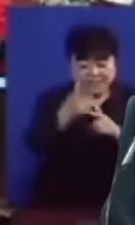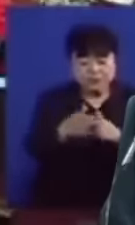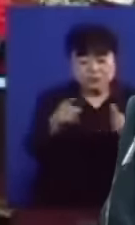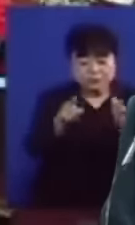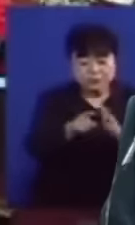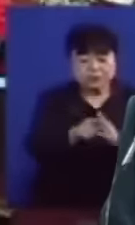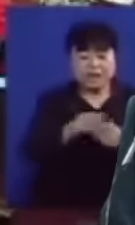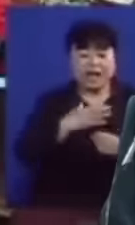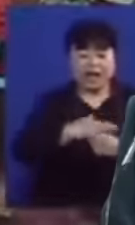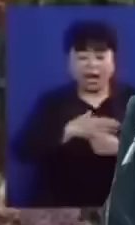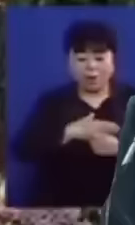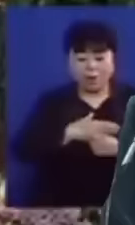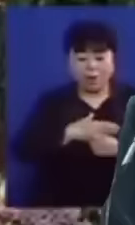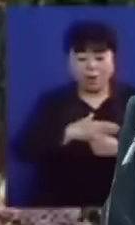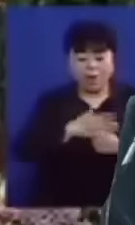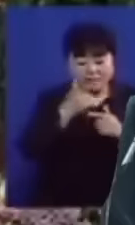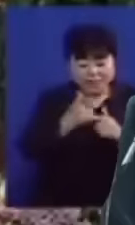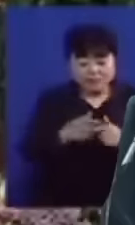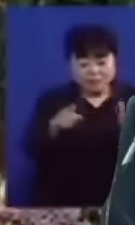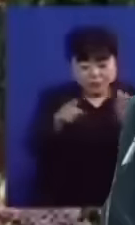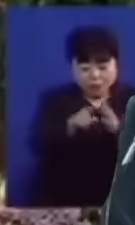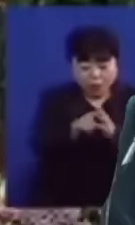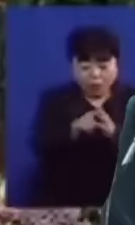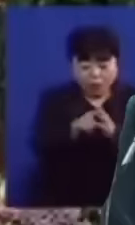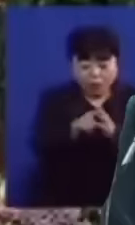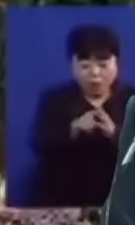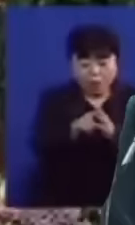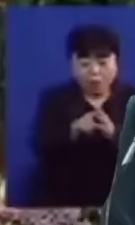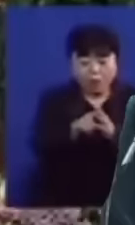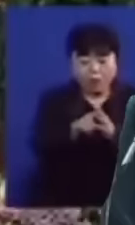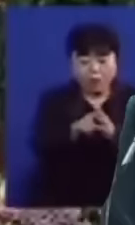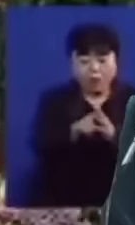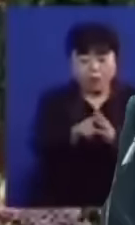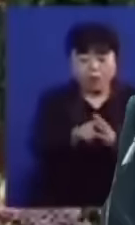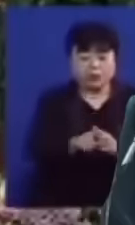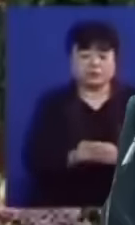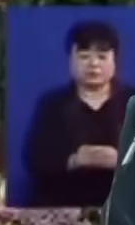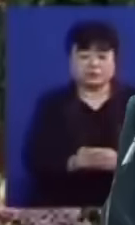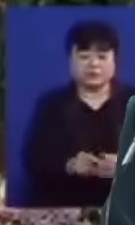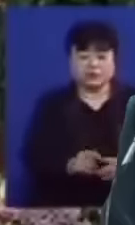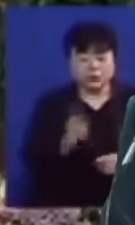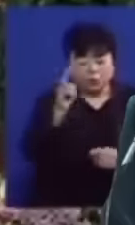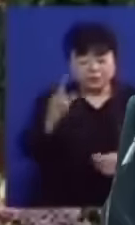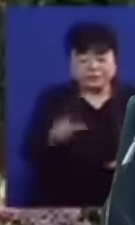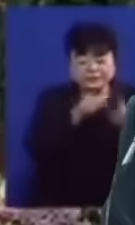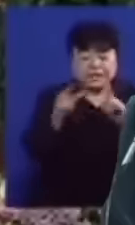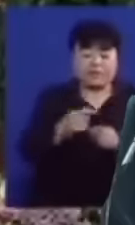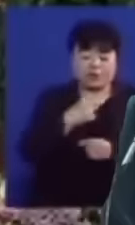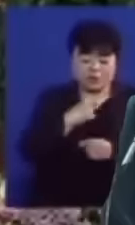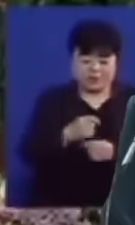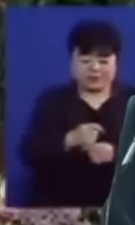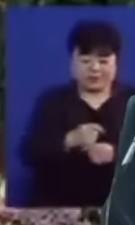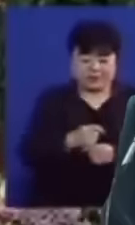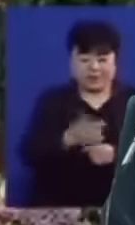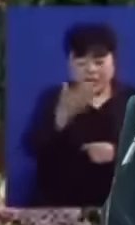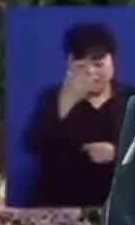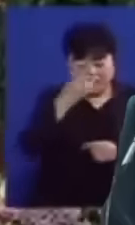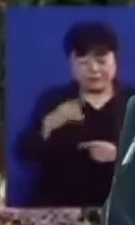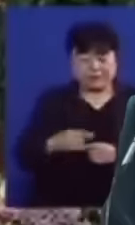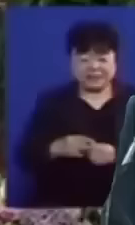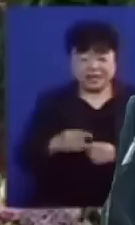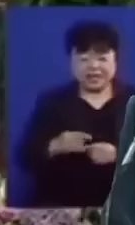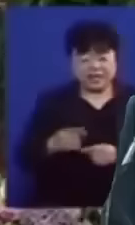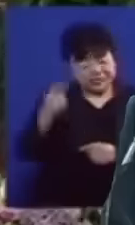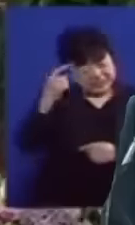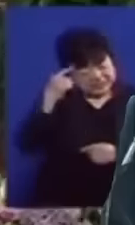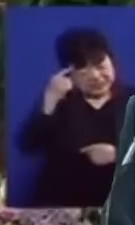예수님을 알므로 예수님을 믿고 차원 높은 삶을 살 수가 있는 것입니다. 감각적이고 이성적이고